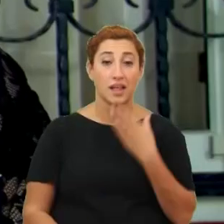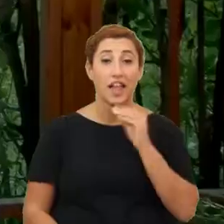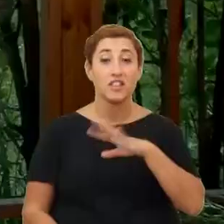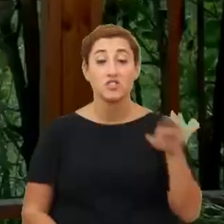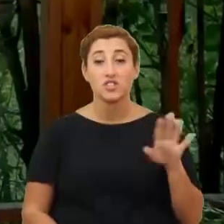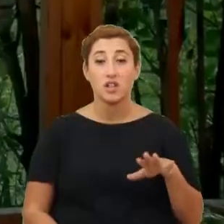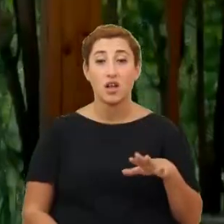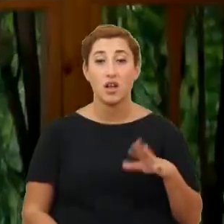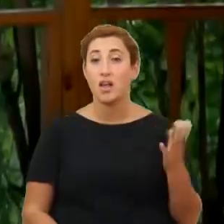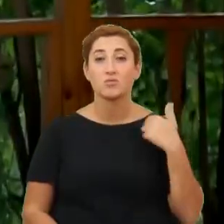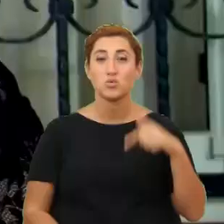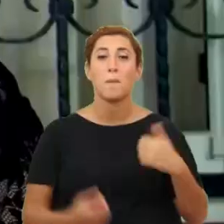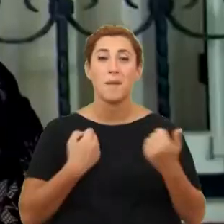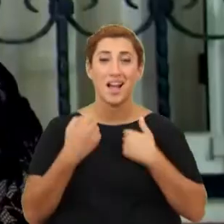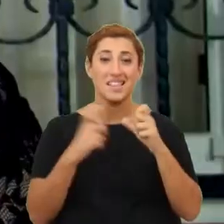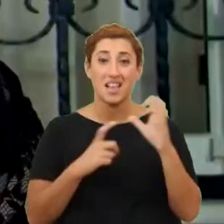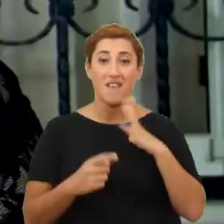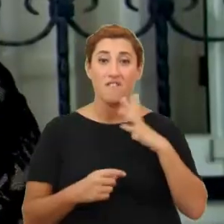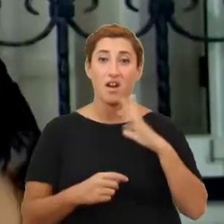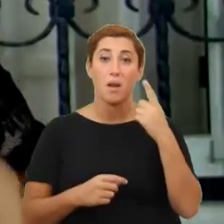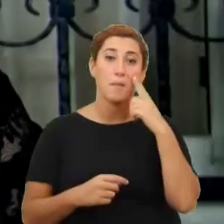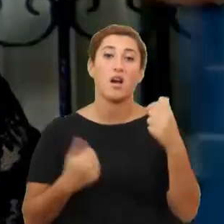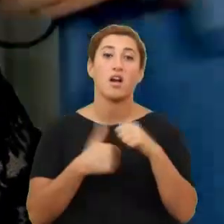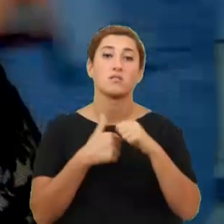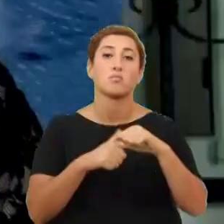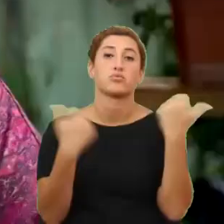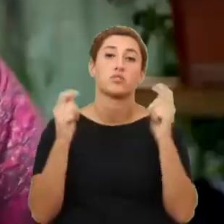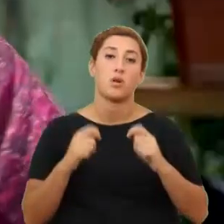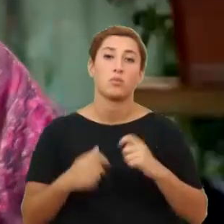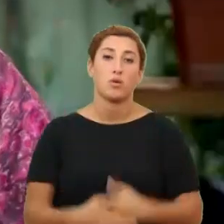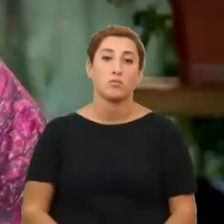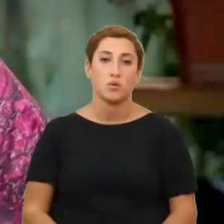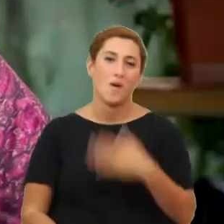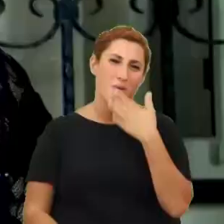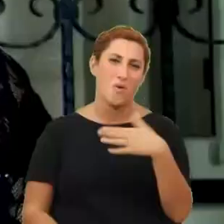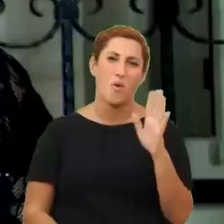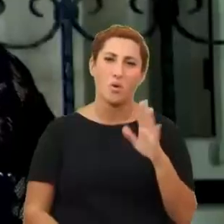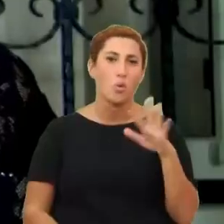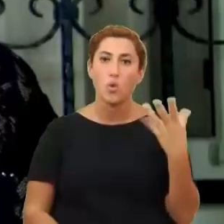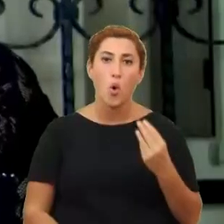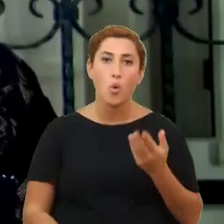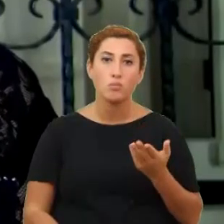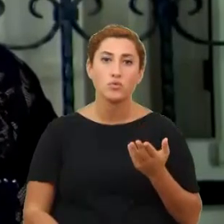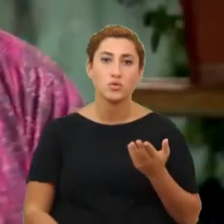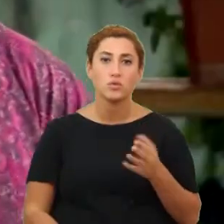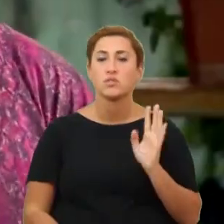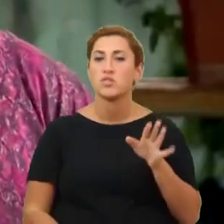Gençler, hani bizim şu bakkal Selim var ya, baksanıza karısından boşanıyorlarmış. Yok ya, ne olmuş?